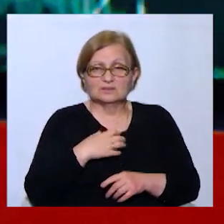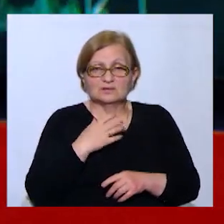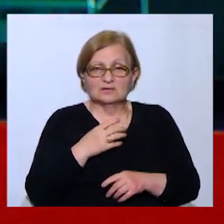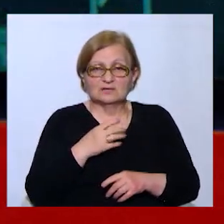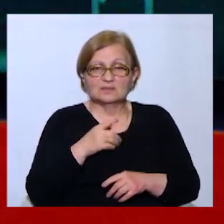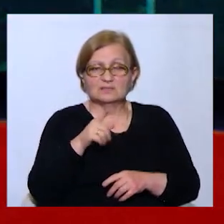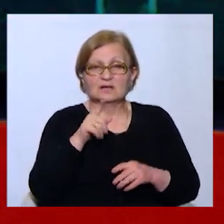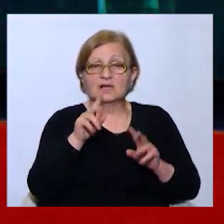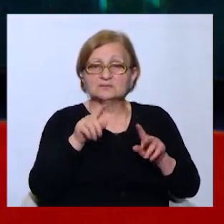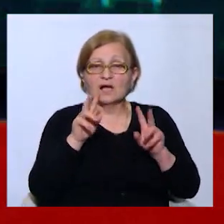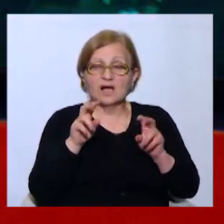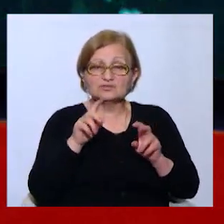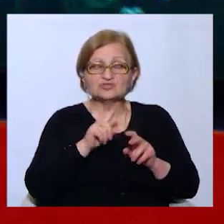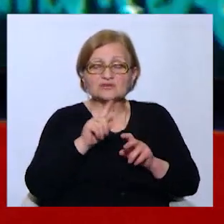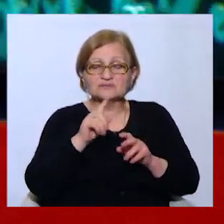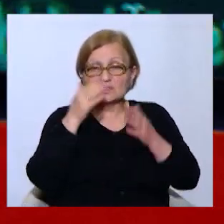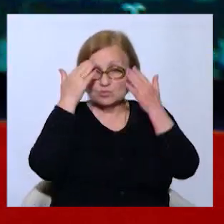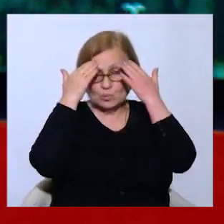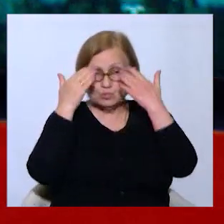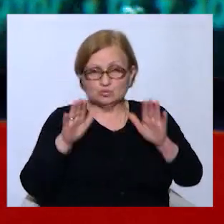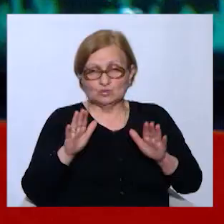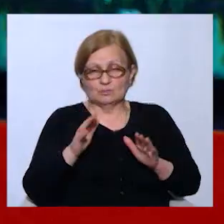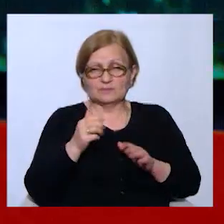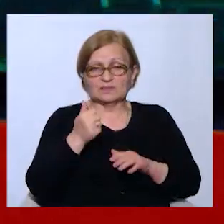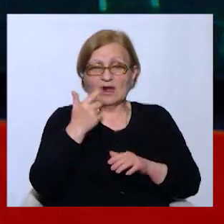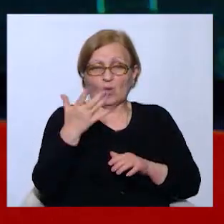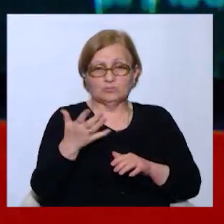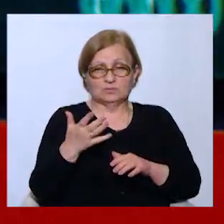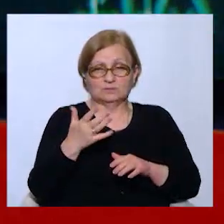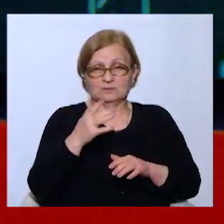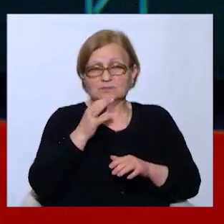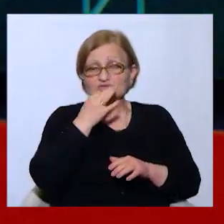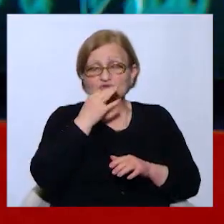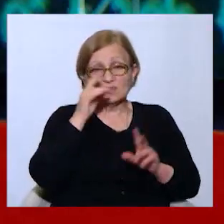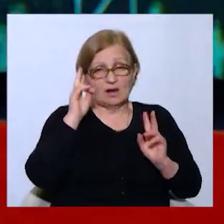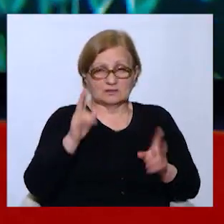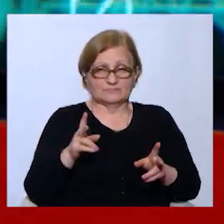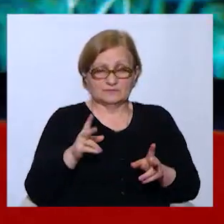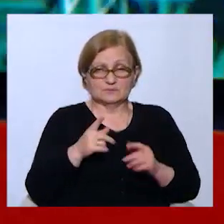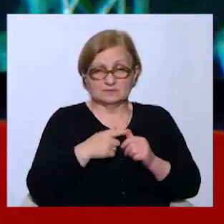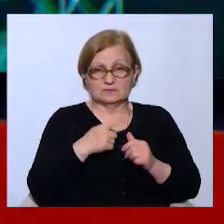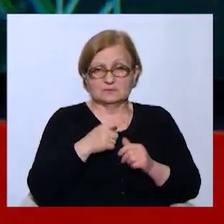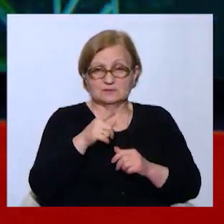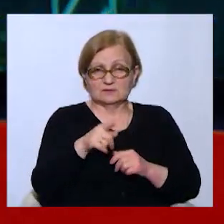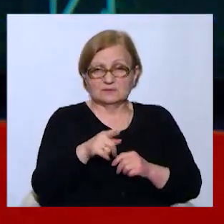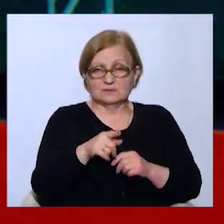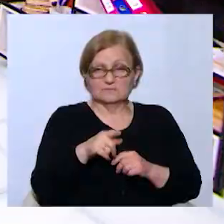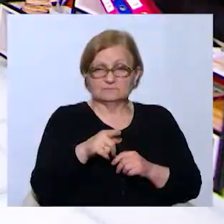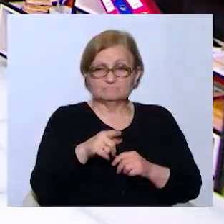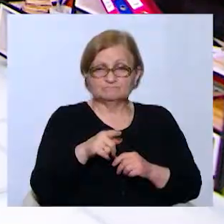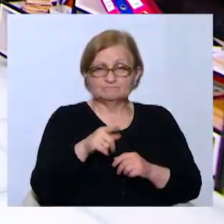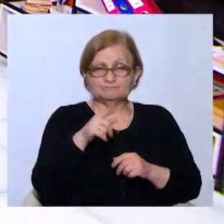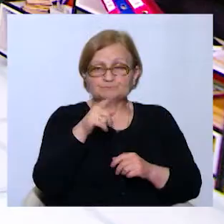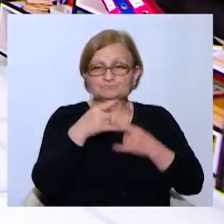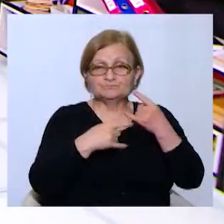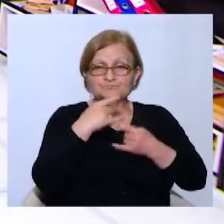უბრალოდ აღნიშნავს უცნობ რაღაცა რაოდენობას, რომელიც ჯერჯერობით ცნობილი არ არის. ეს არის TEDx-ი, ესეთი არხია,